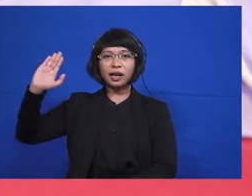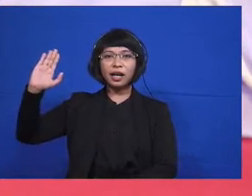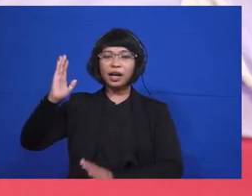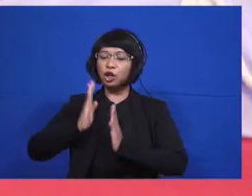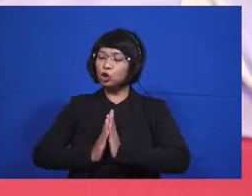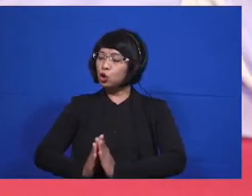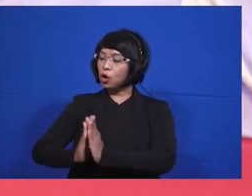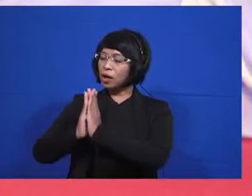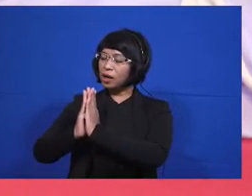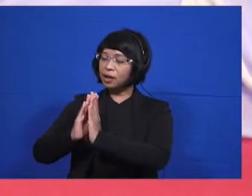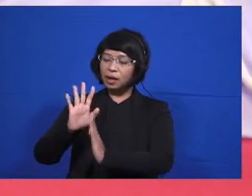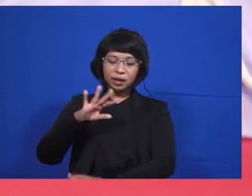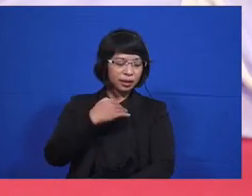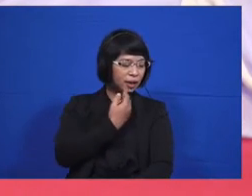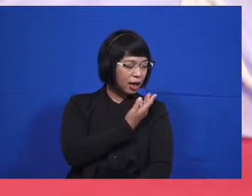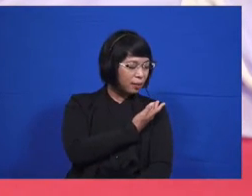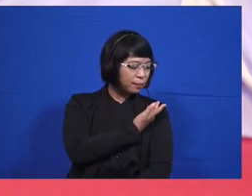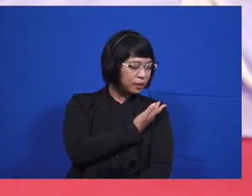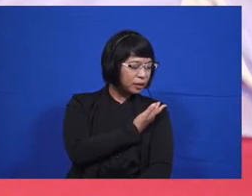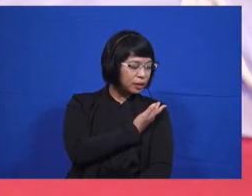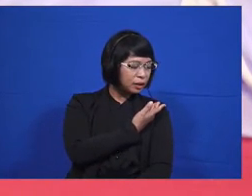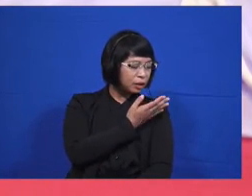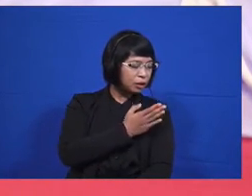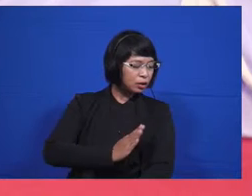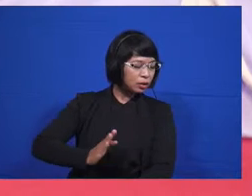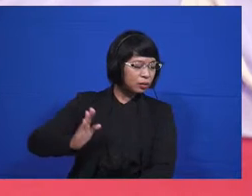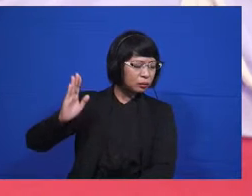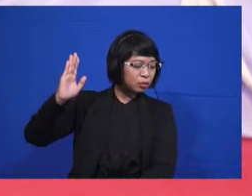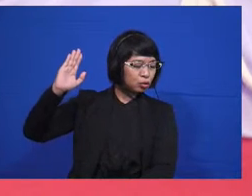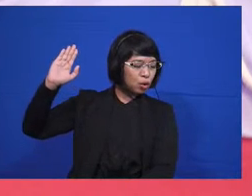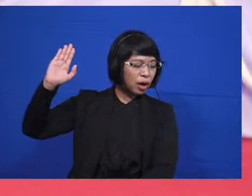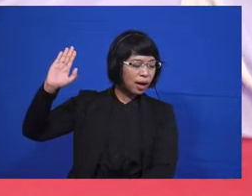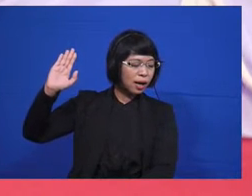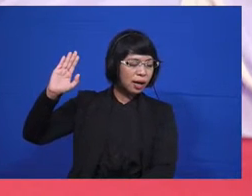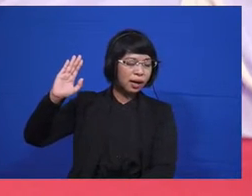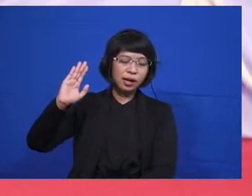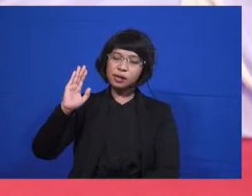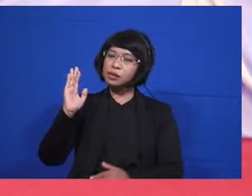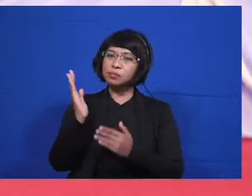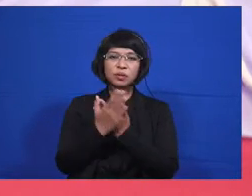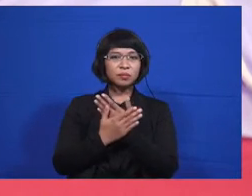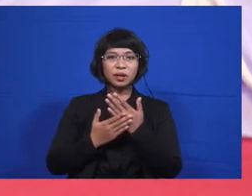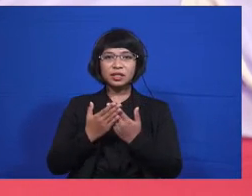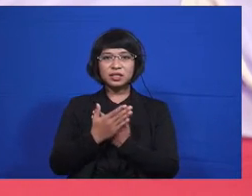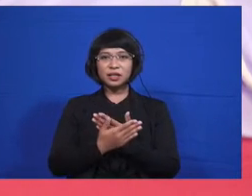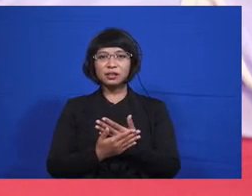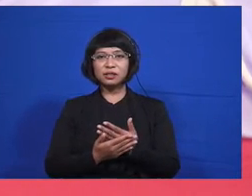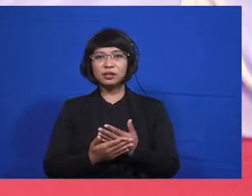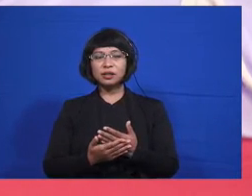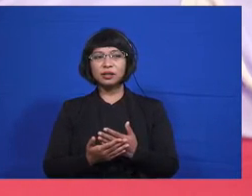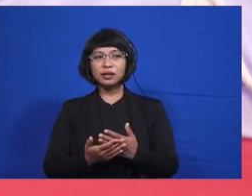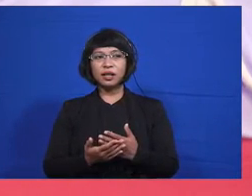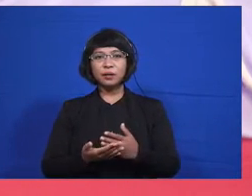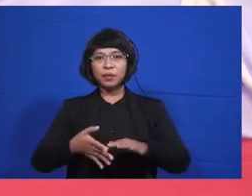doakanlah kami. Tuhan berbelas kasihlah,